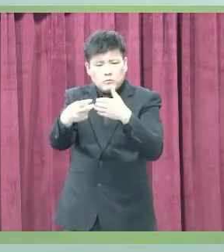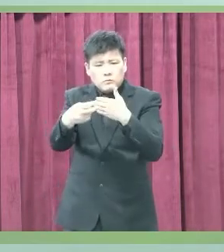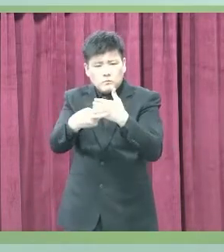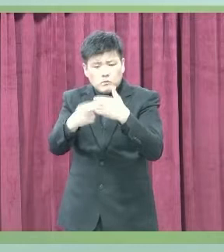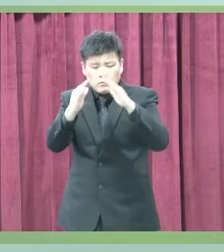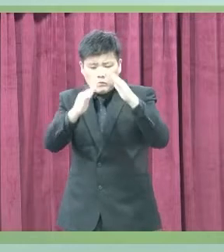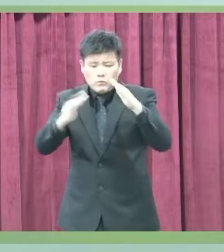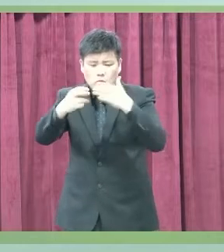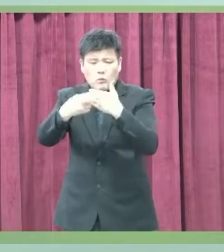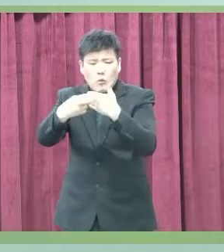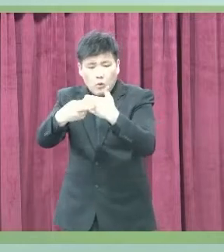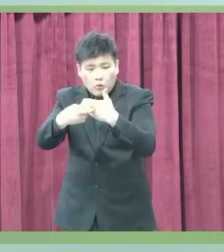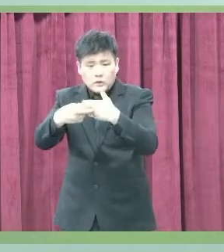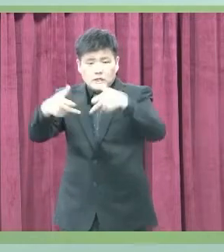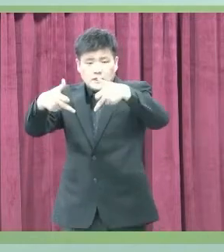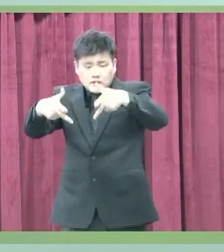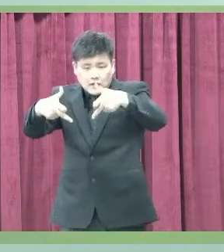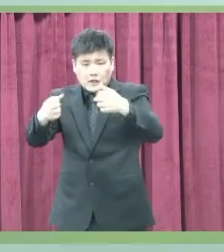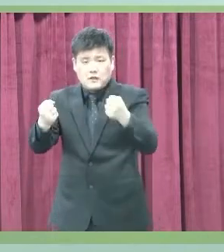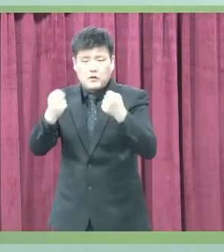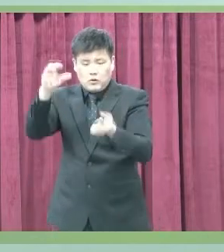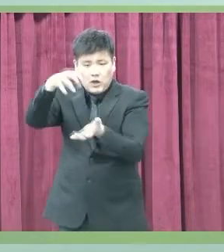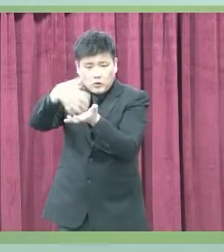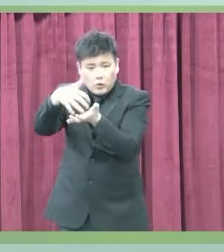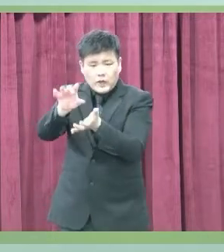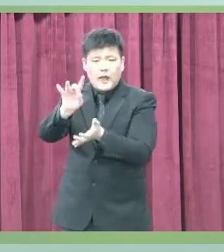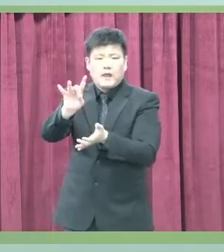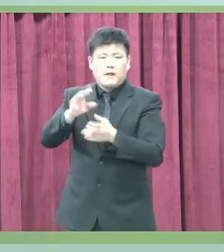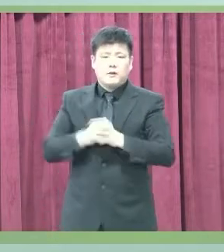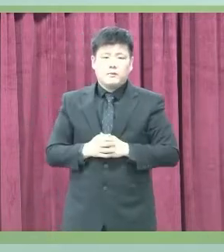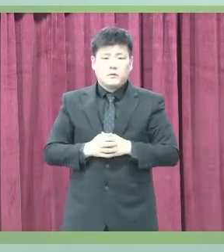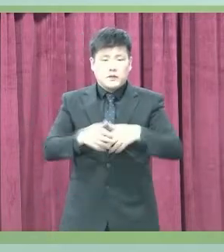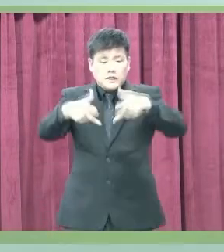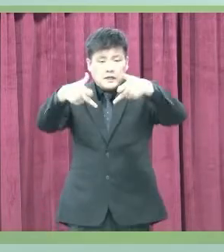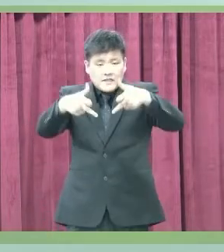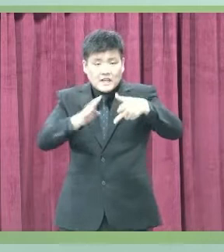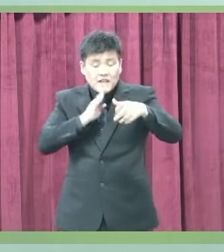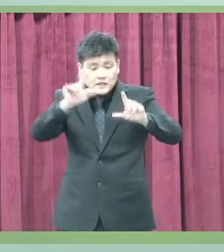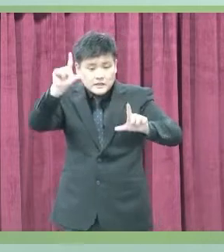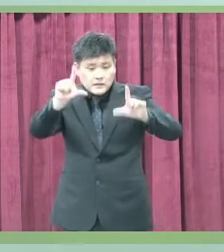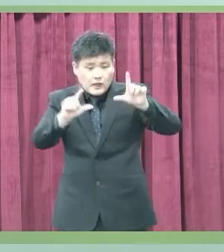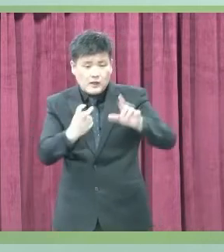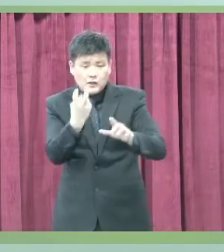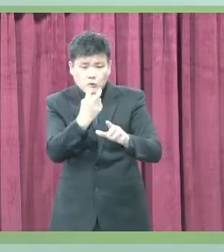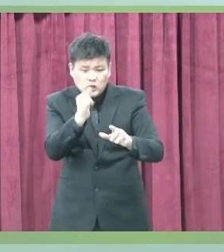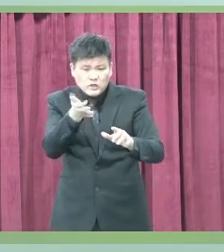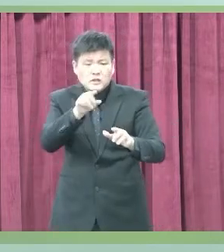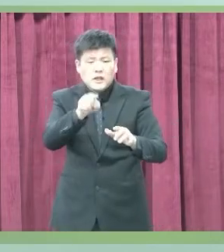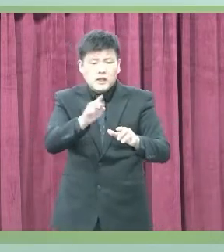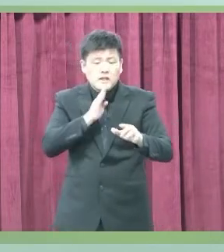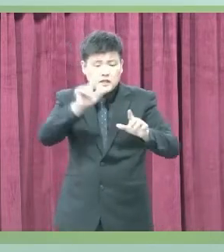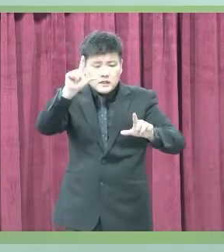장애인 건강보건 통계 하나입니다. 여러분들이 잘 알고 계시는 장애인 실태조사도 있는데 장애인